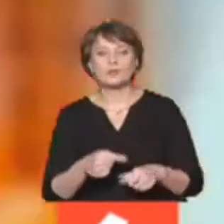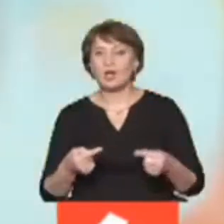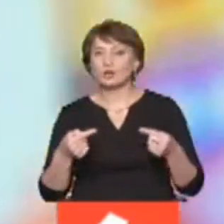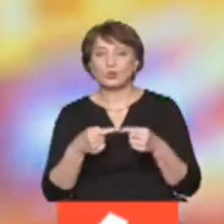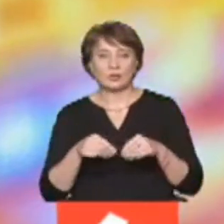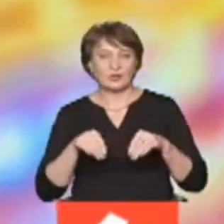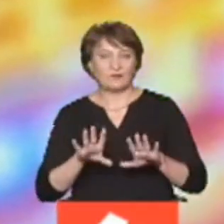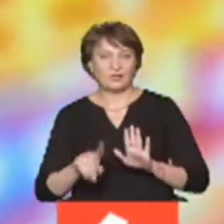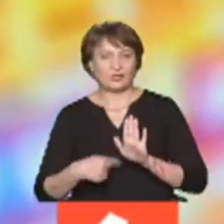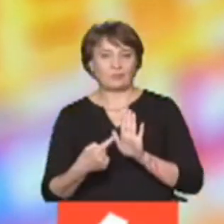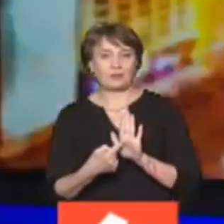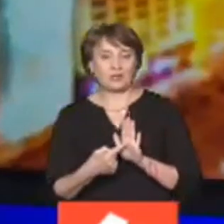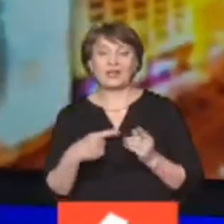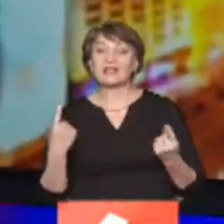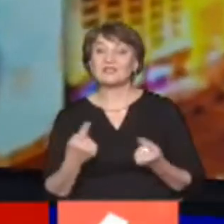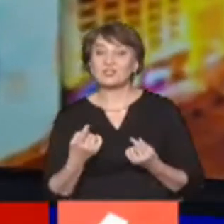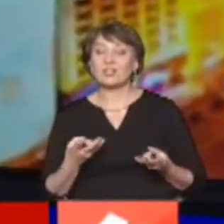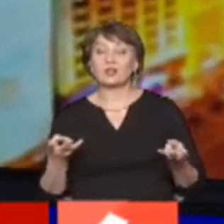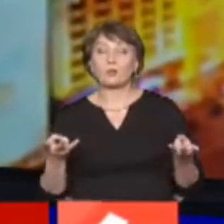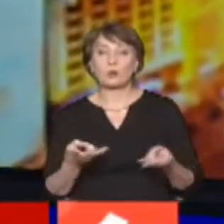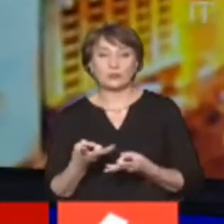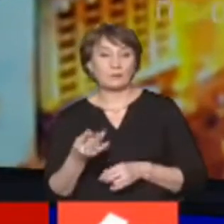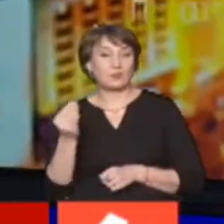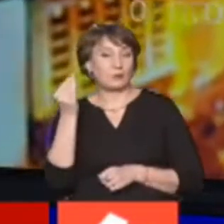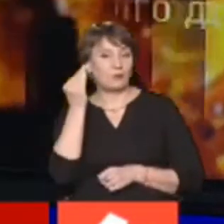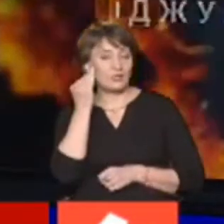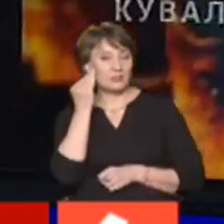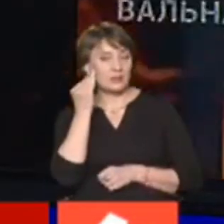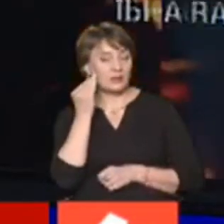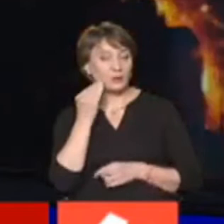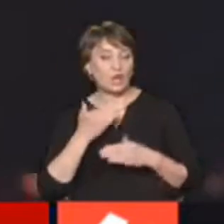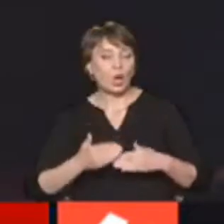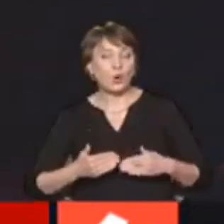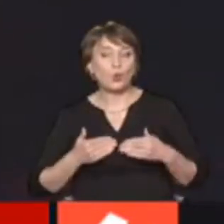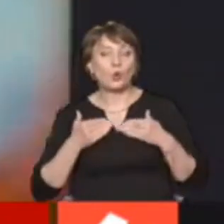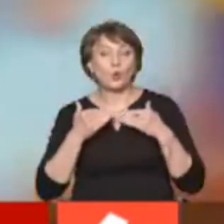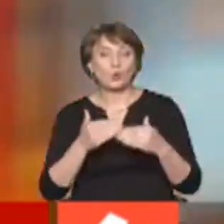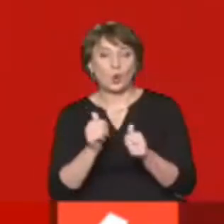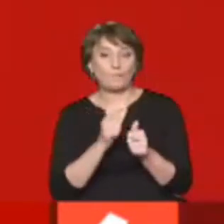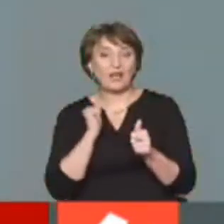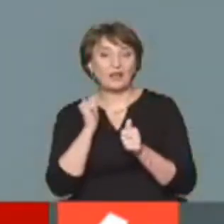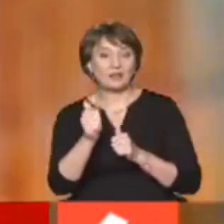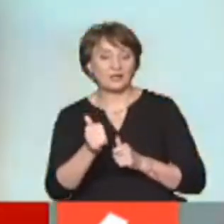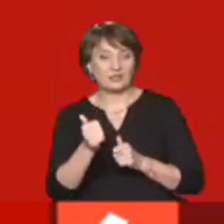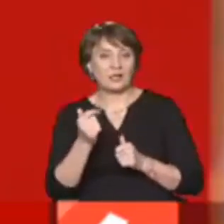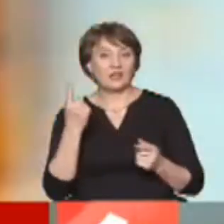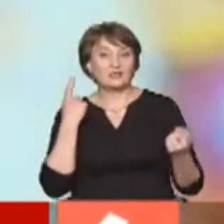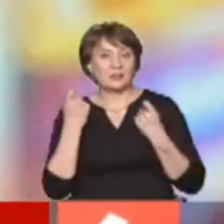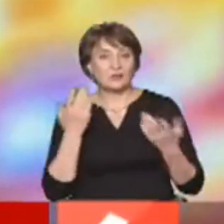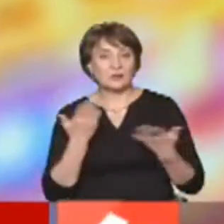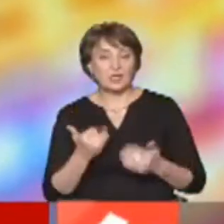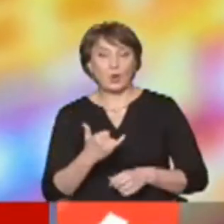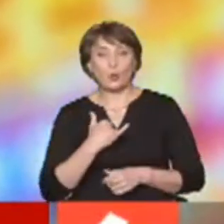питання. І, звичайно, потрібно мислити на крок поперед, вперед. За інформацією, яка у мене